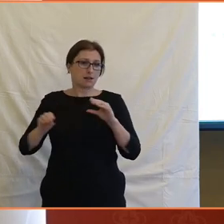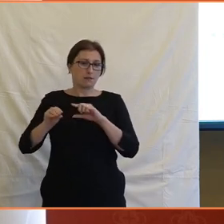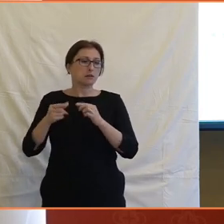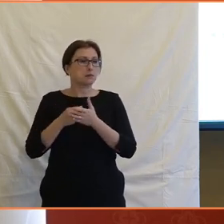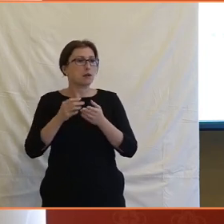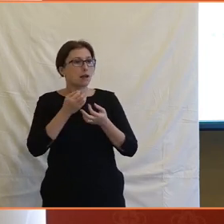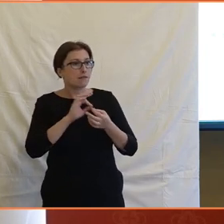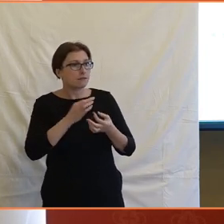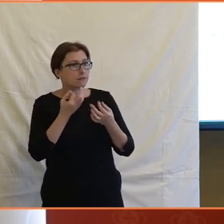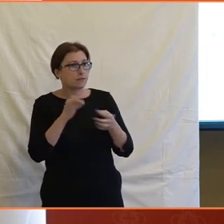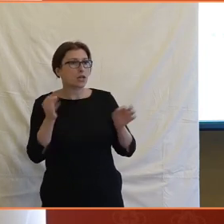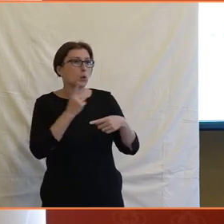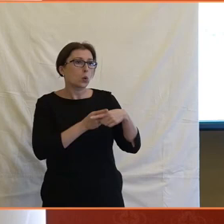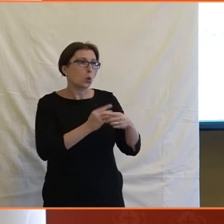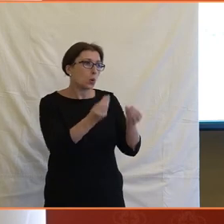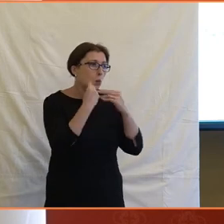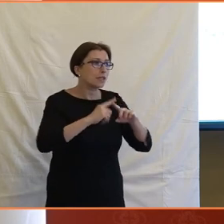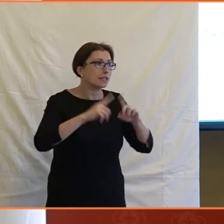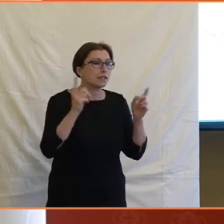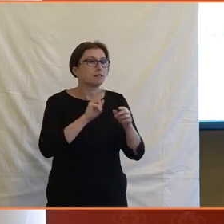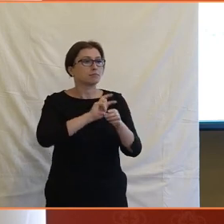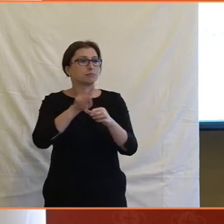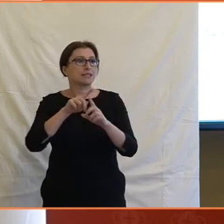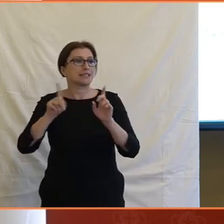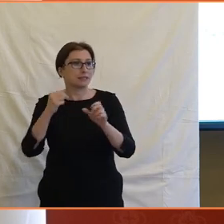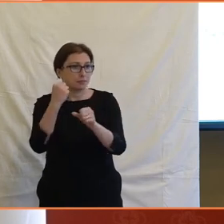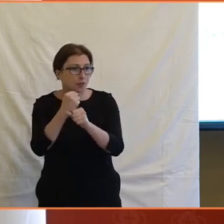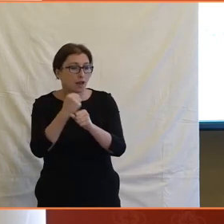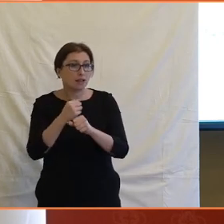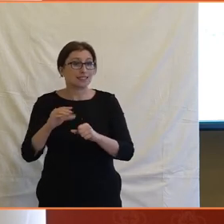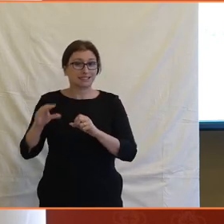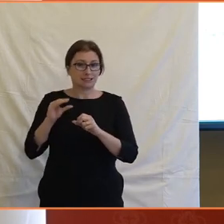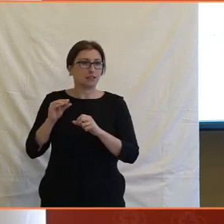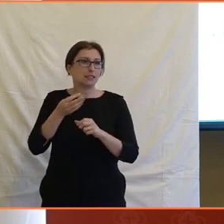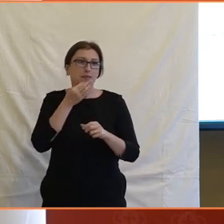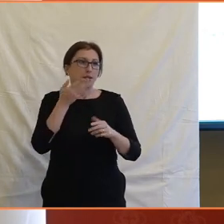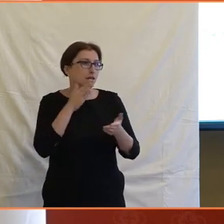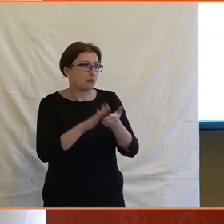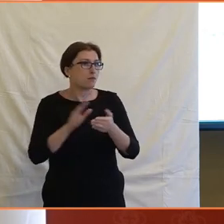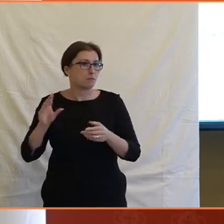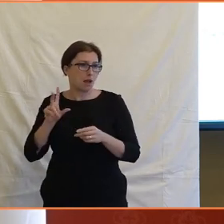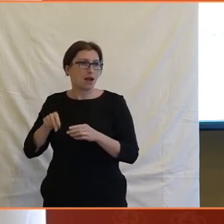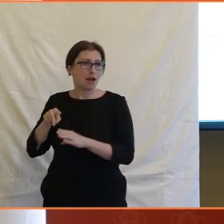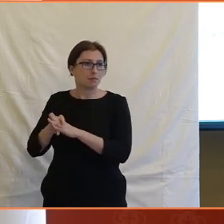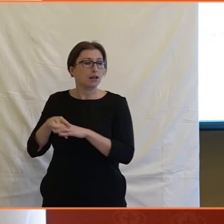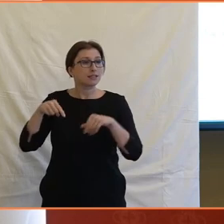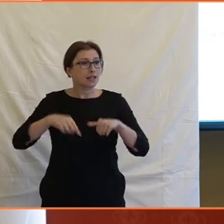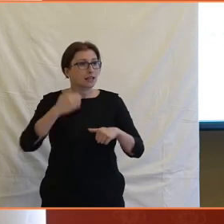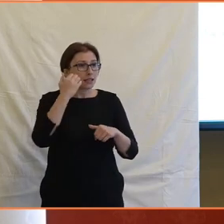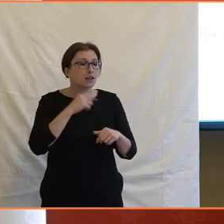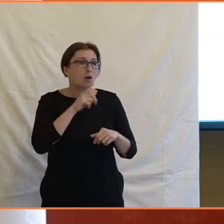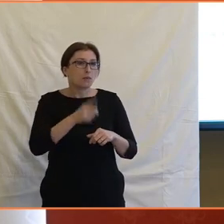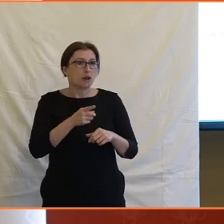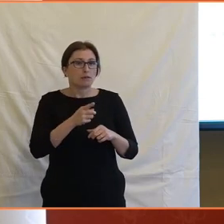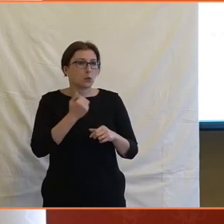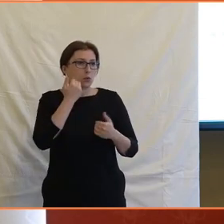dovolit rekvalifikaci, zatímco tady prostě, když máme spoustu lidí, kteří opravdu žijí od